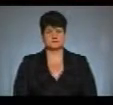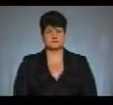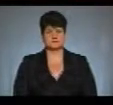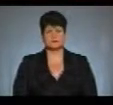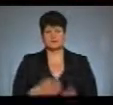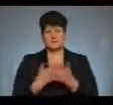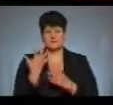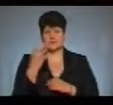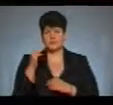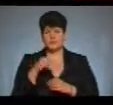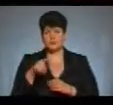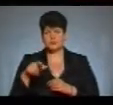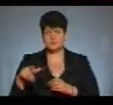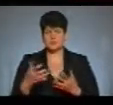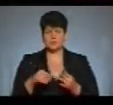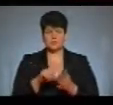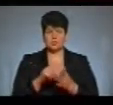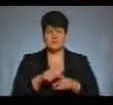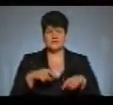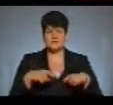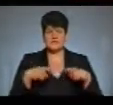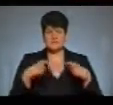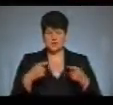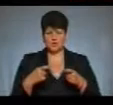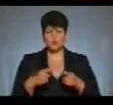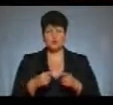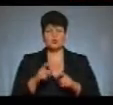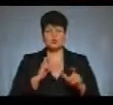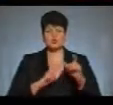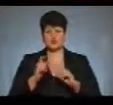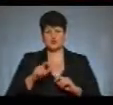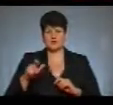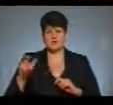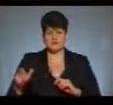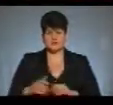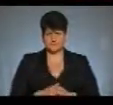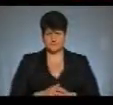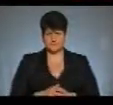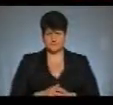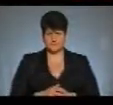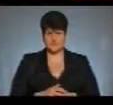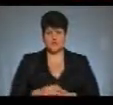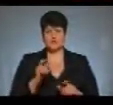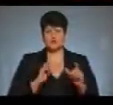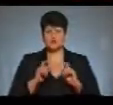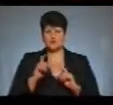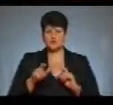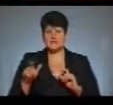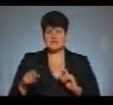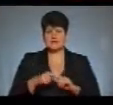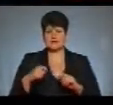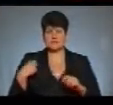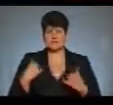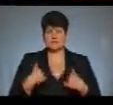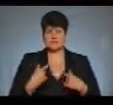Майже 5 000 осіб взяли участь у забігу «Студентська миля» в Тернополі. «Студентська миля» для мене насамперед